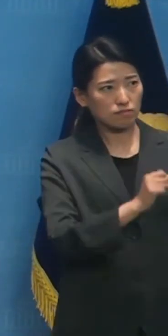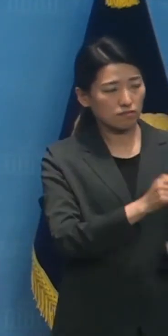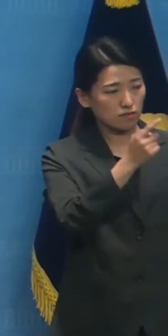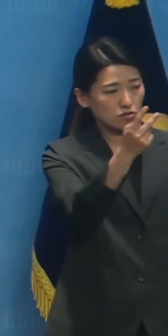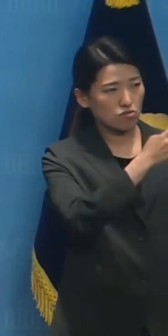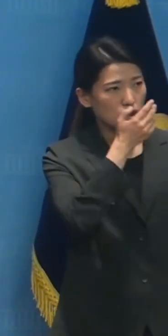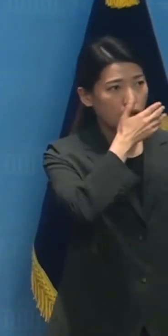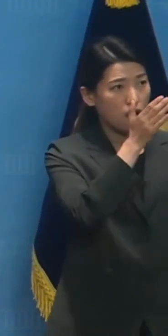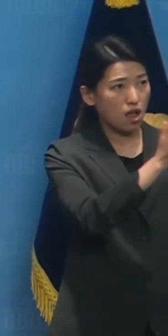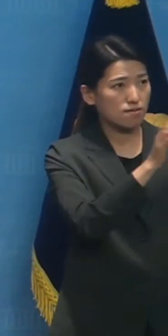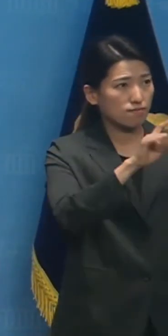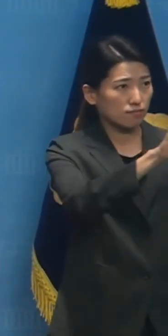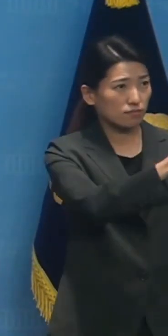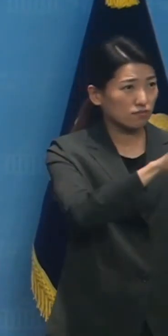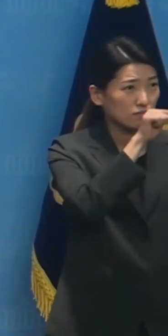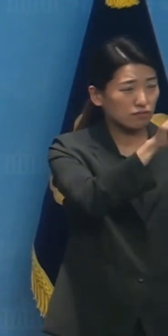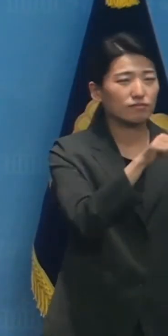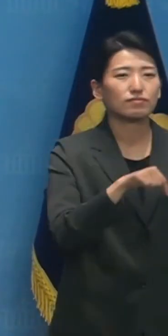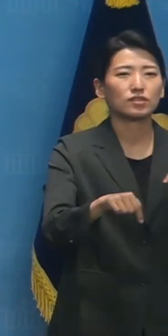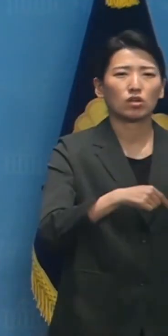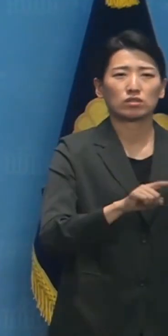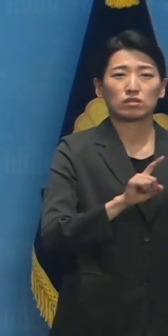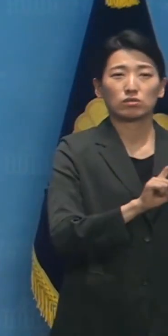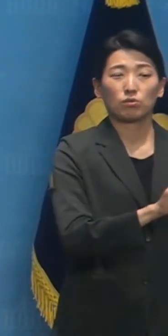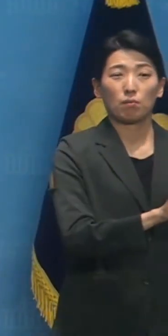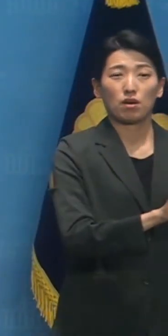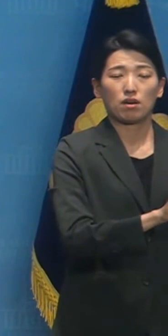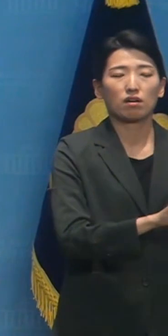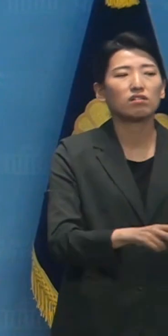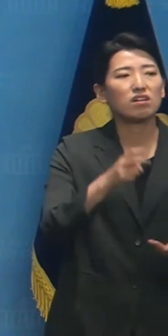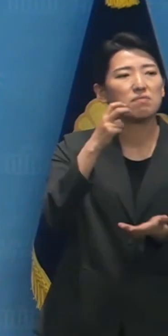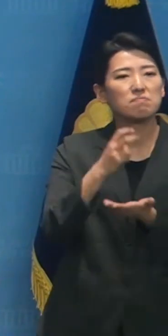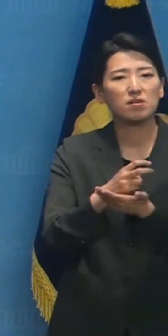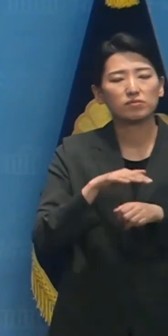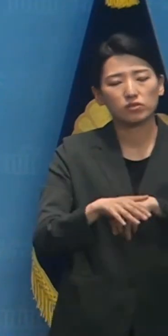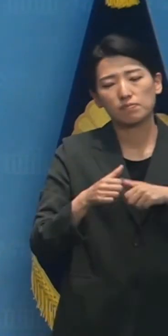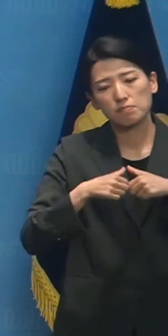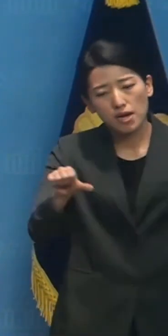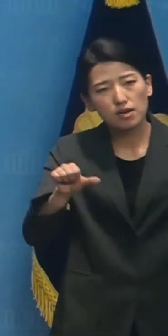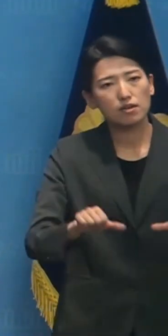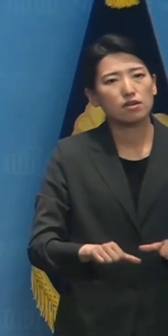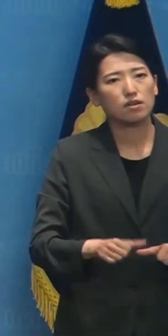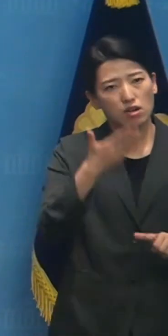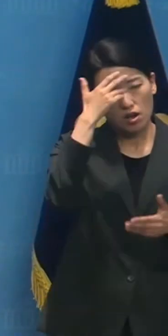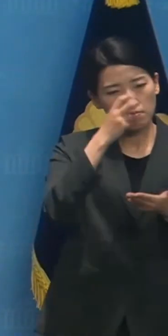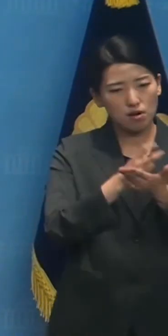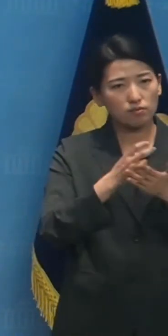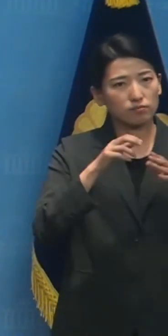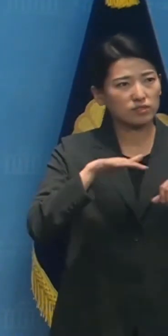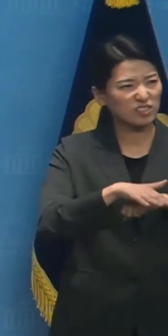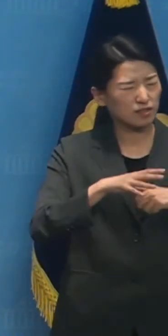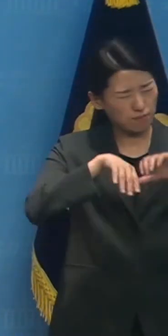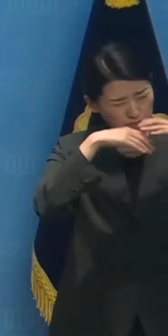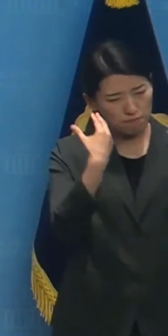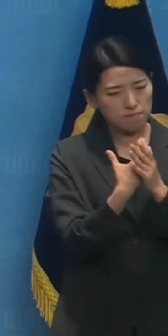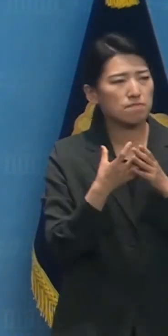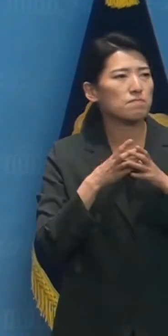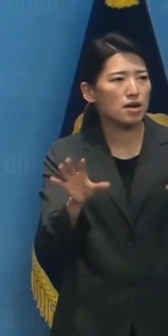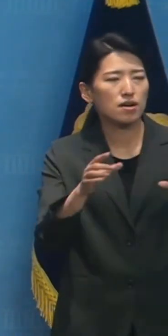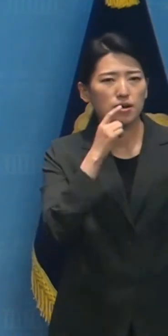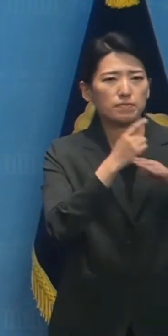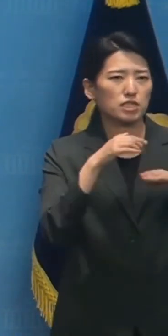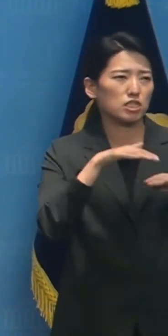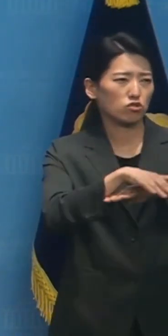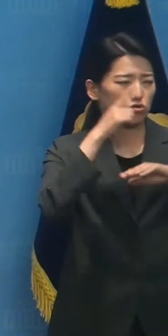연대는 단순한 정치적 동맹을 넘어 법치 파괴와 헌정 질서 전복을 꾀하는